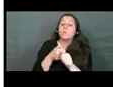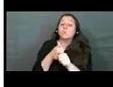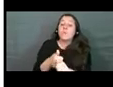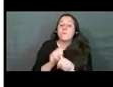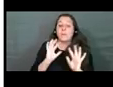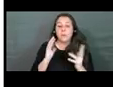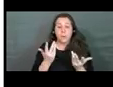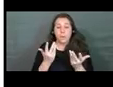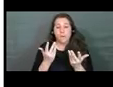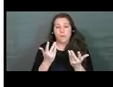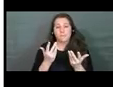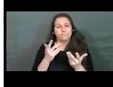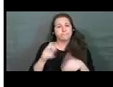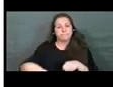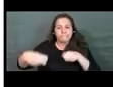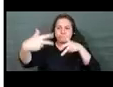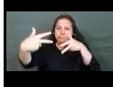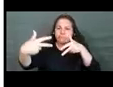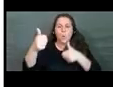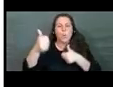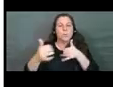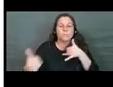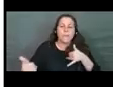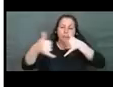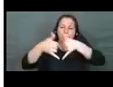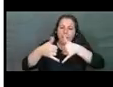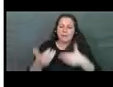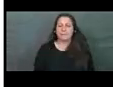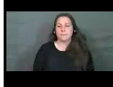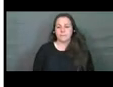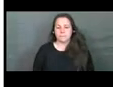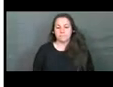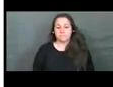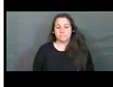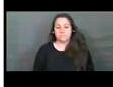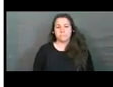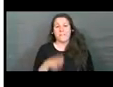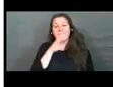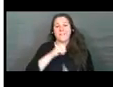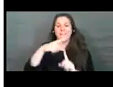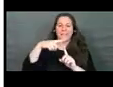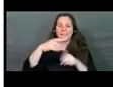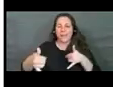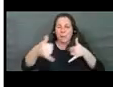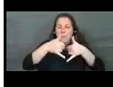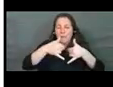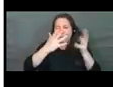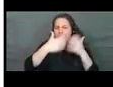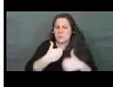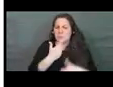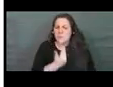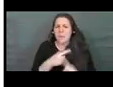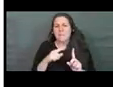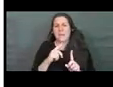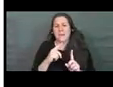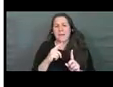maintenant par appel vidéo ou parfois par téléphone, tout simplement, une bonne vieille méthode qui fonctionne. Mais disons qu'elle est meilleure par